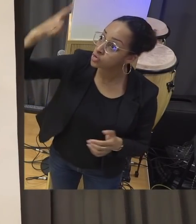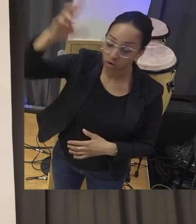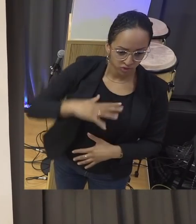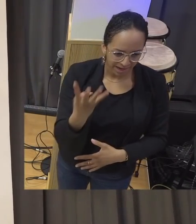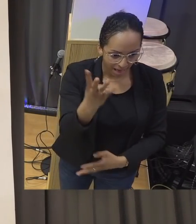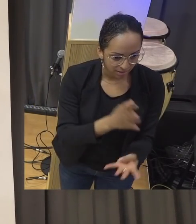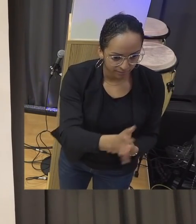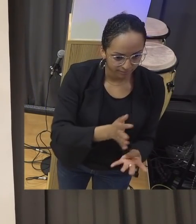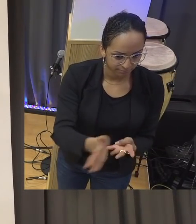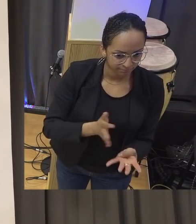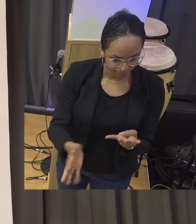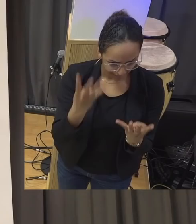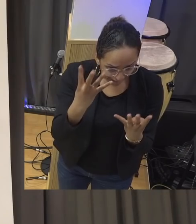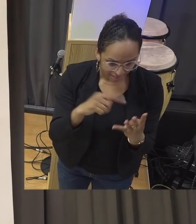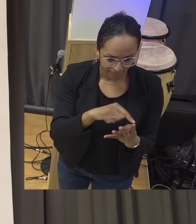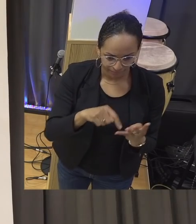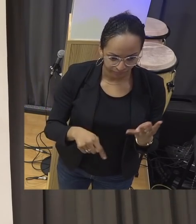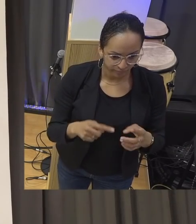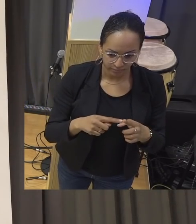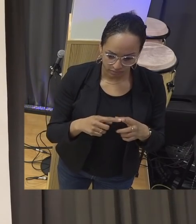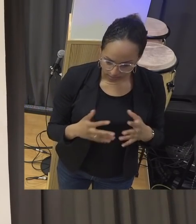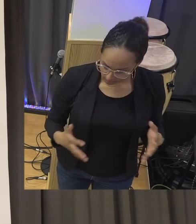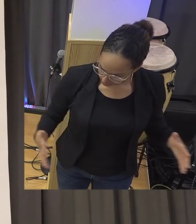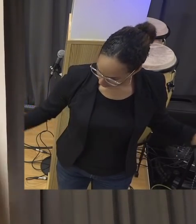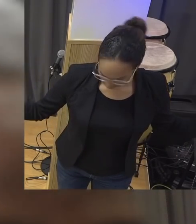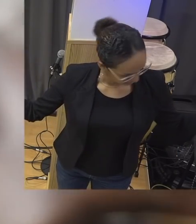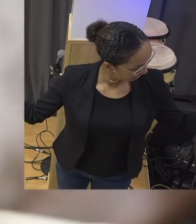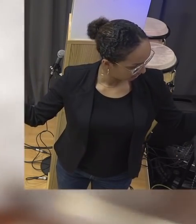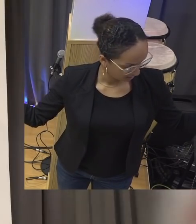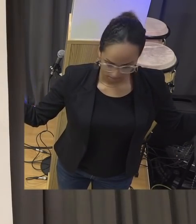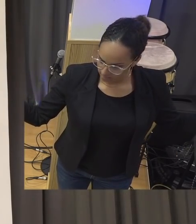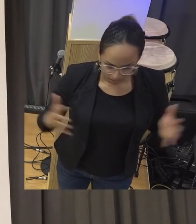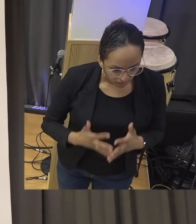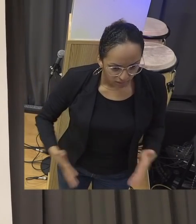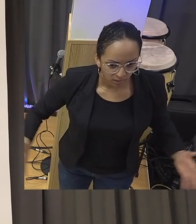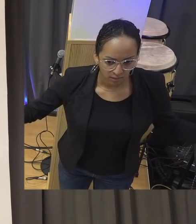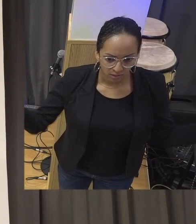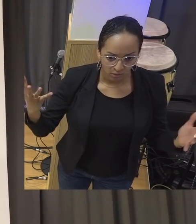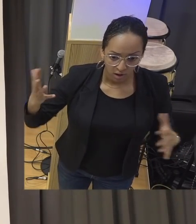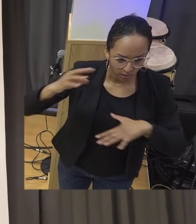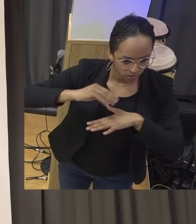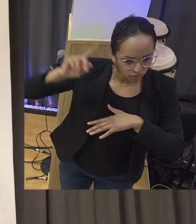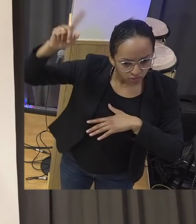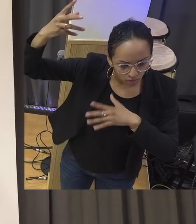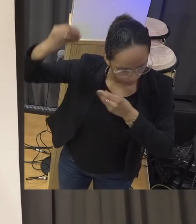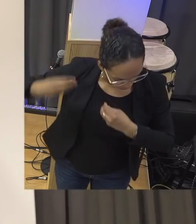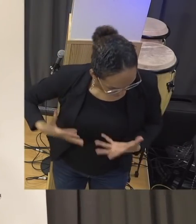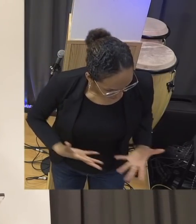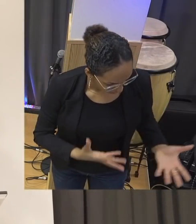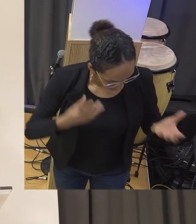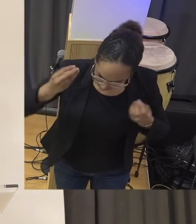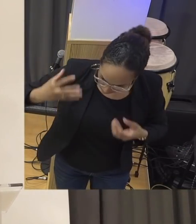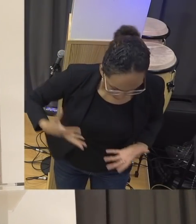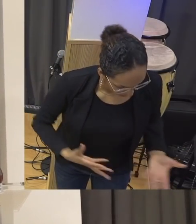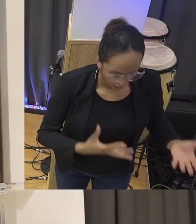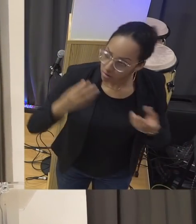dimensions. La largeur du conseil éternel de Dieu, la largeur de l'amour de Dieu qui embrasse